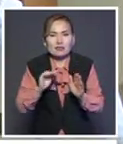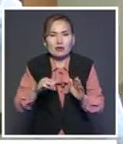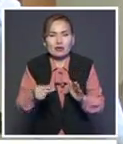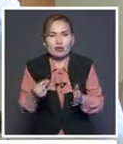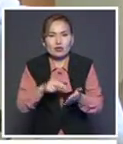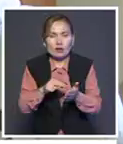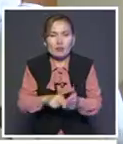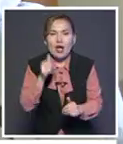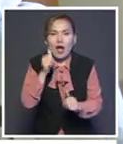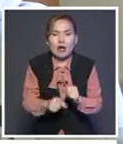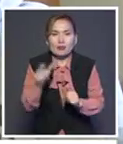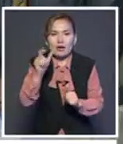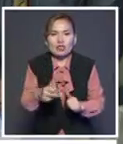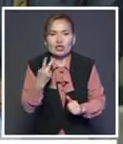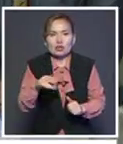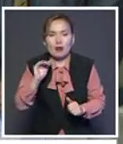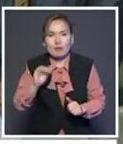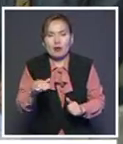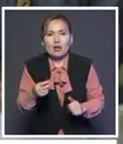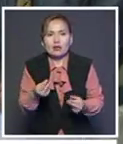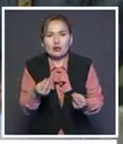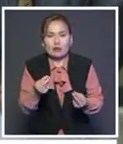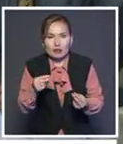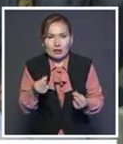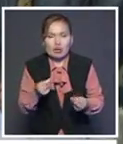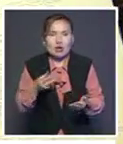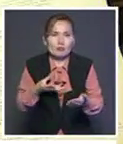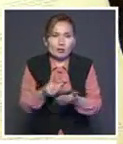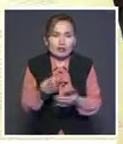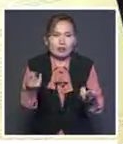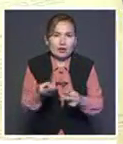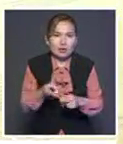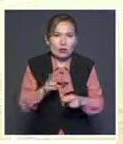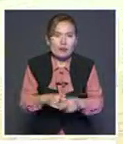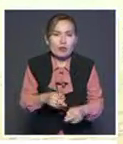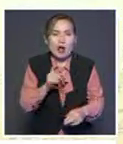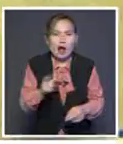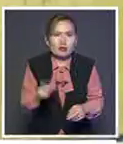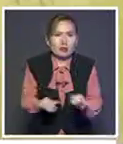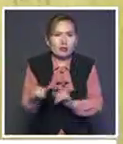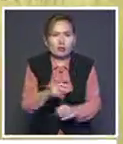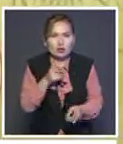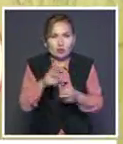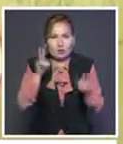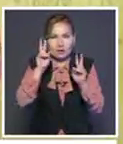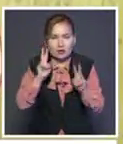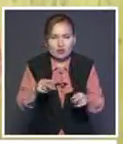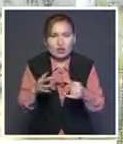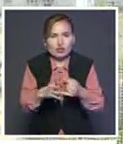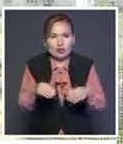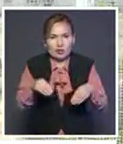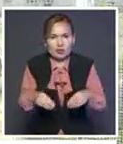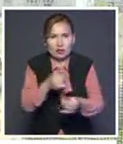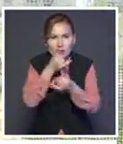кеміне 20000 теңге жұмсауы тиіс. Тұрғындар болса, бұл әлдекімдердің ақша табу мақсатында әдейі істетіп отырған амал деп